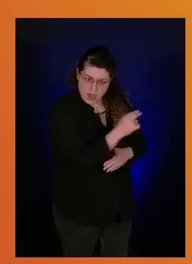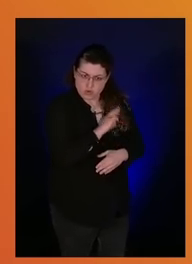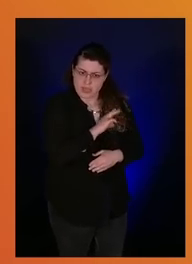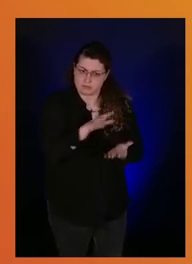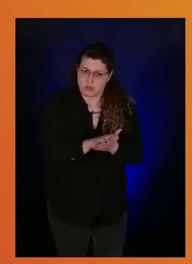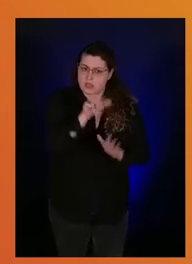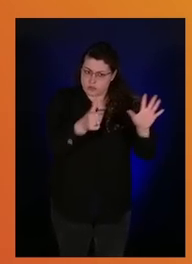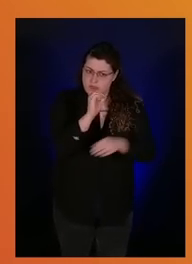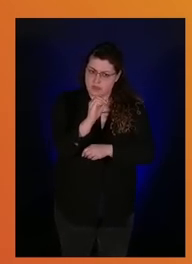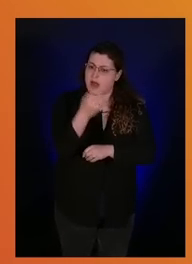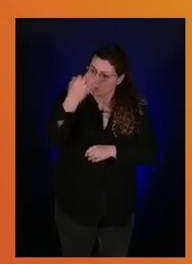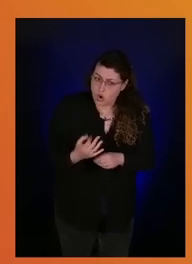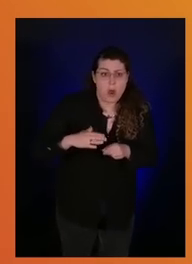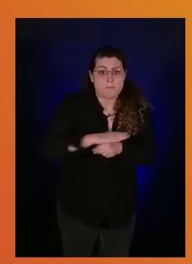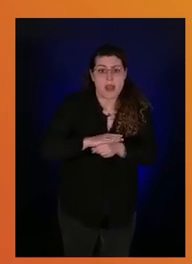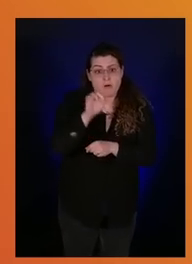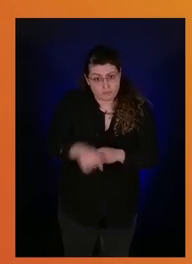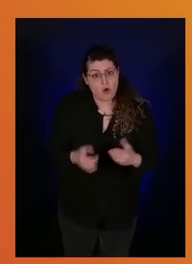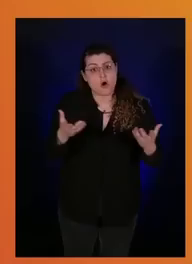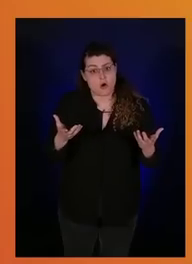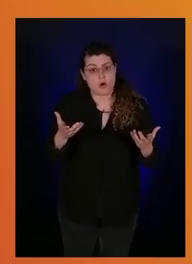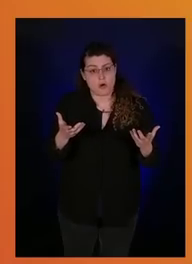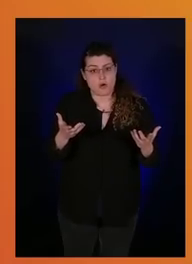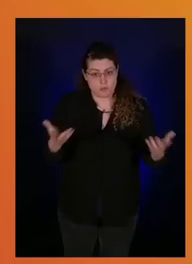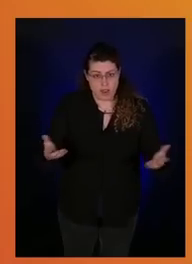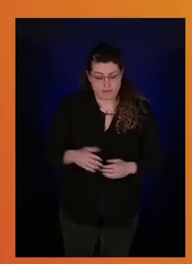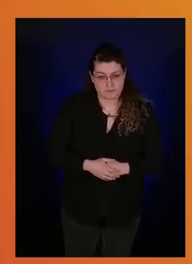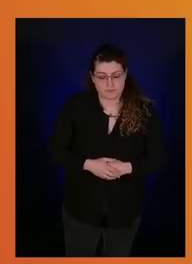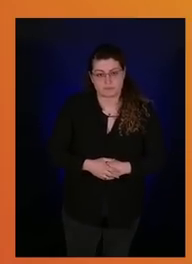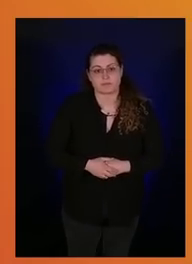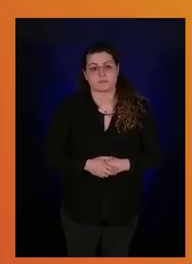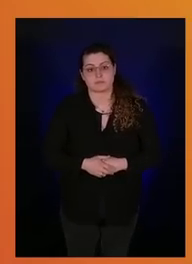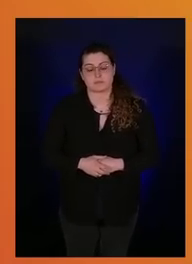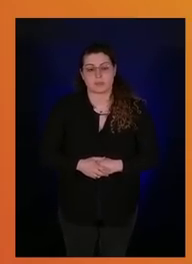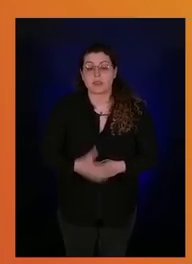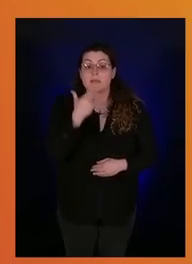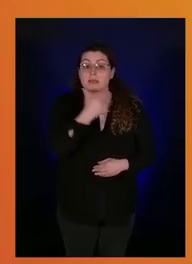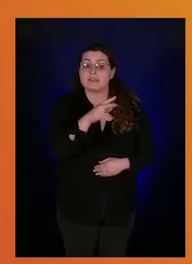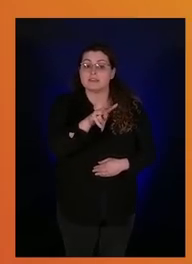60 ans à taux plein. Merci. Merci Vincent. Au micro numéro 1,